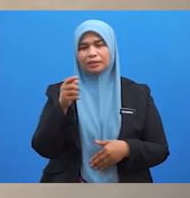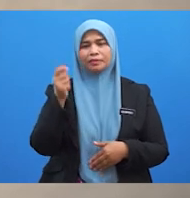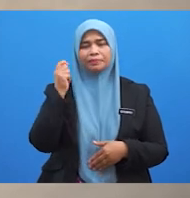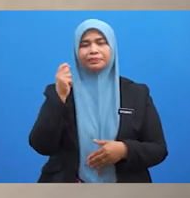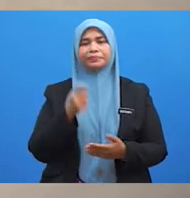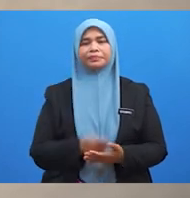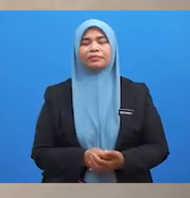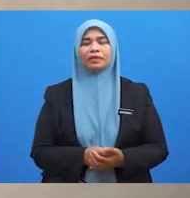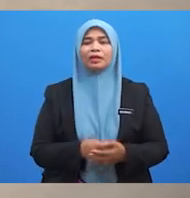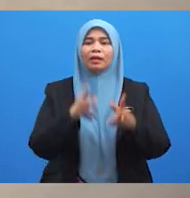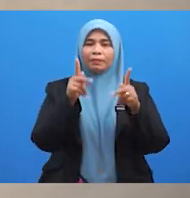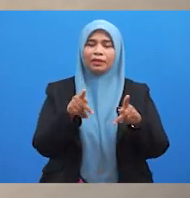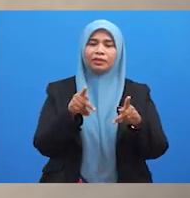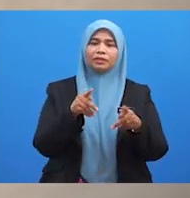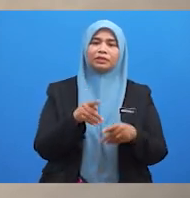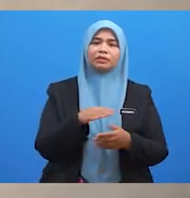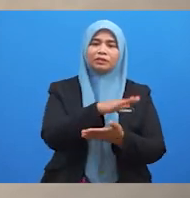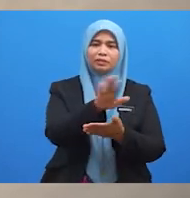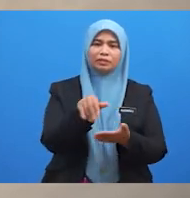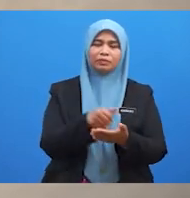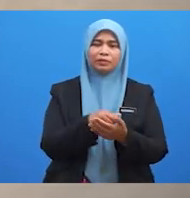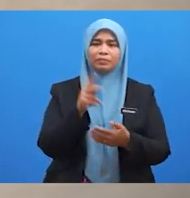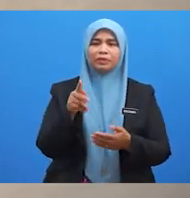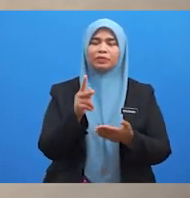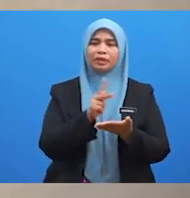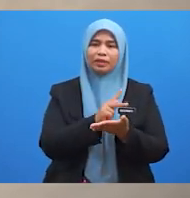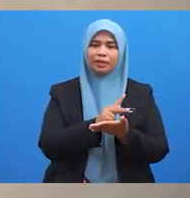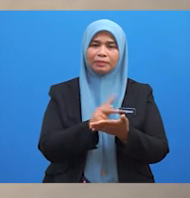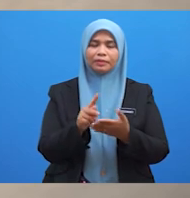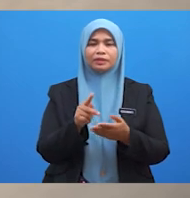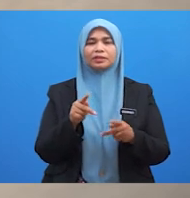Pelajar semua perlu mengemaskini